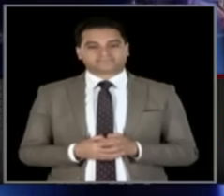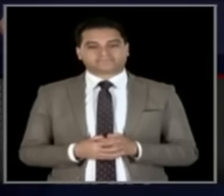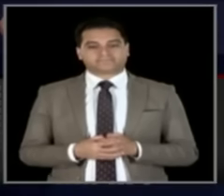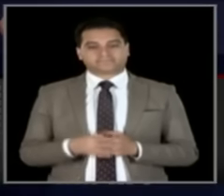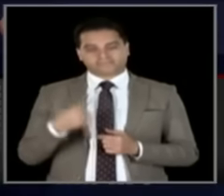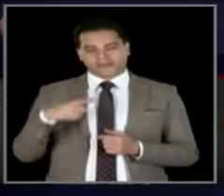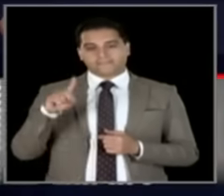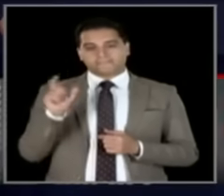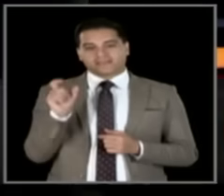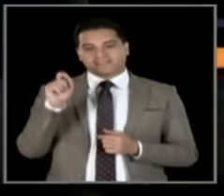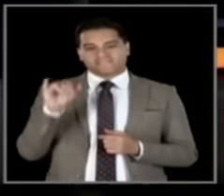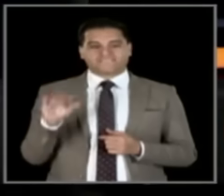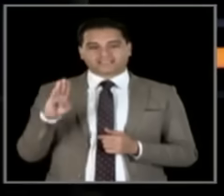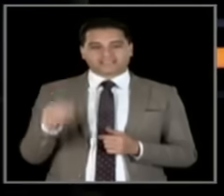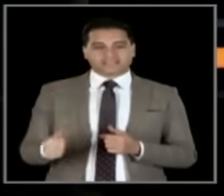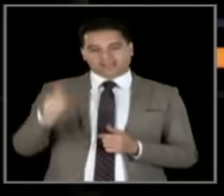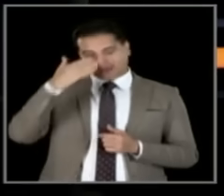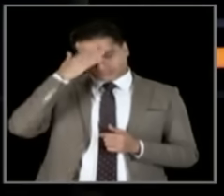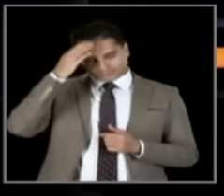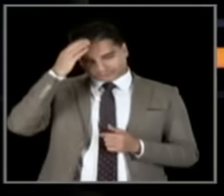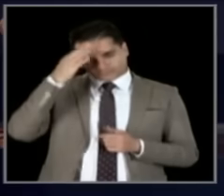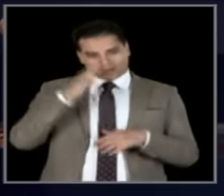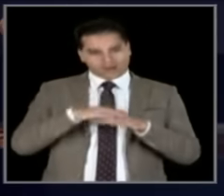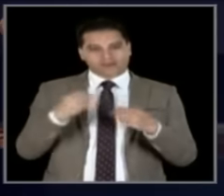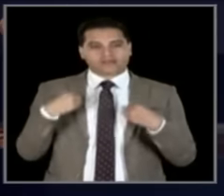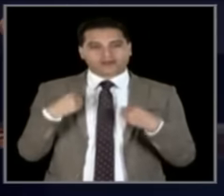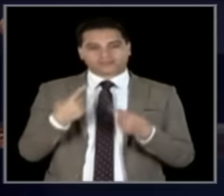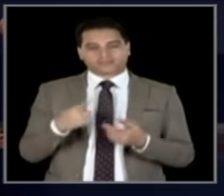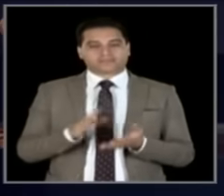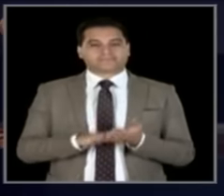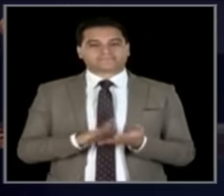رابع بدري قاموس رياضة.